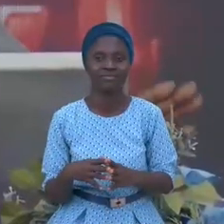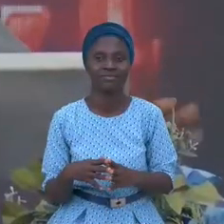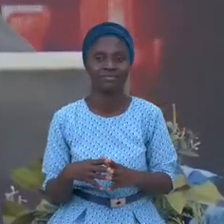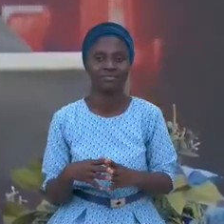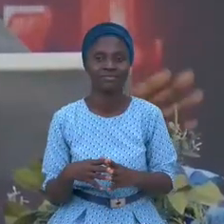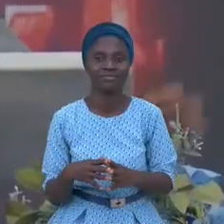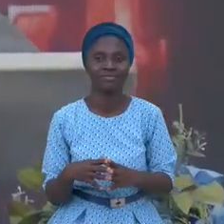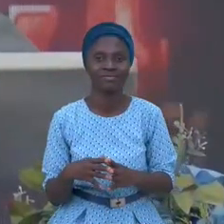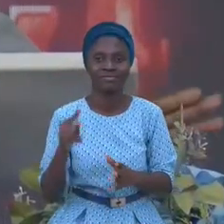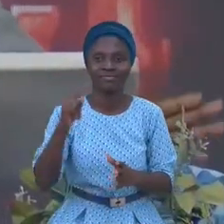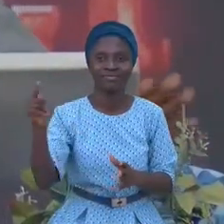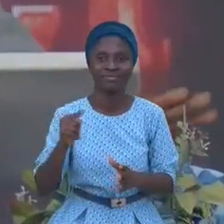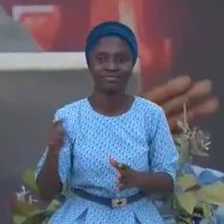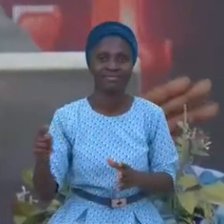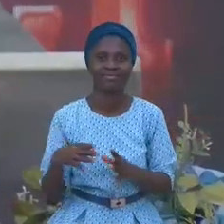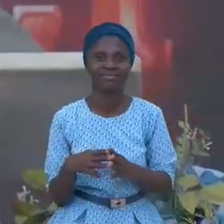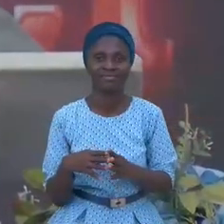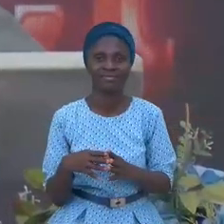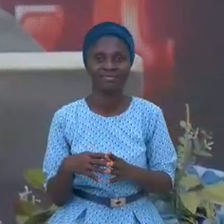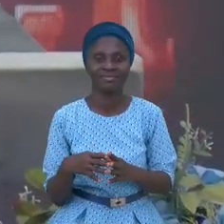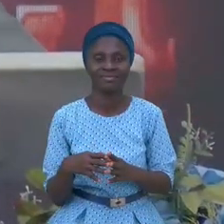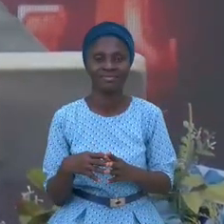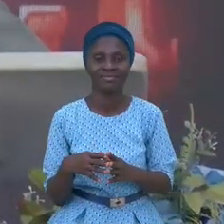En certains endroits, il dit Z. Z.